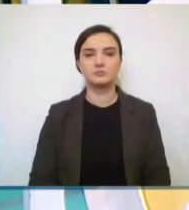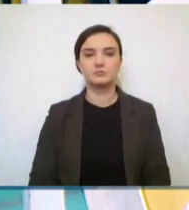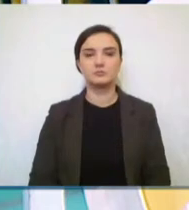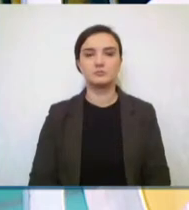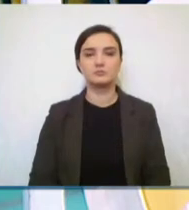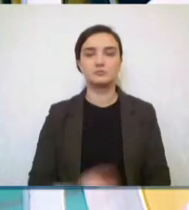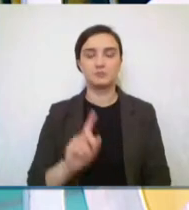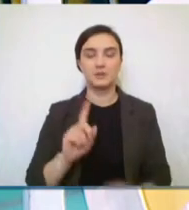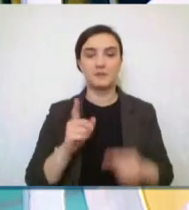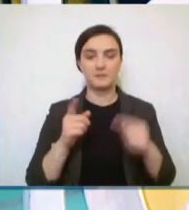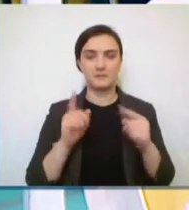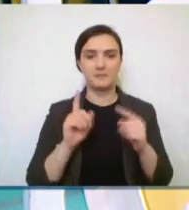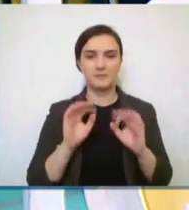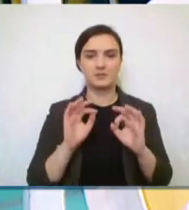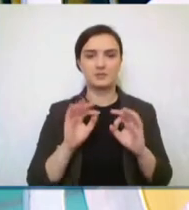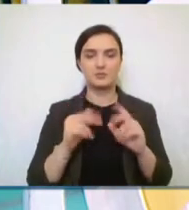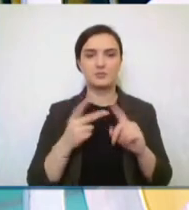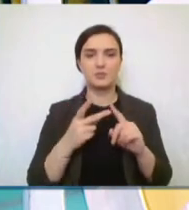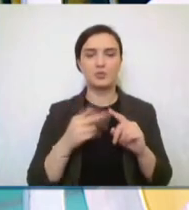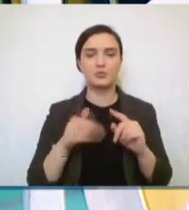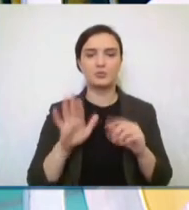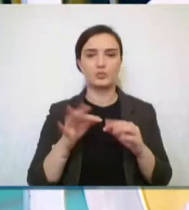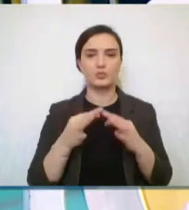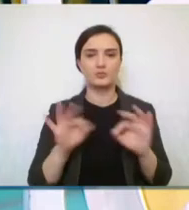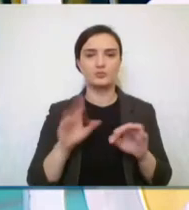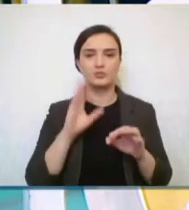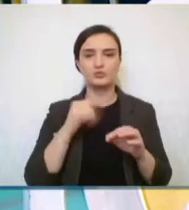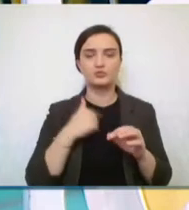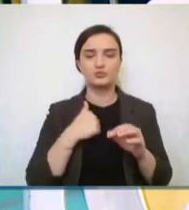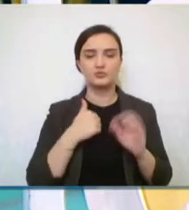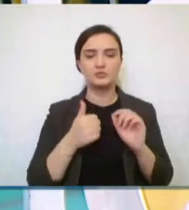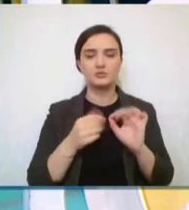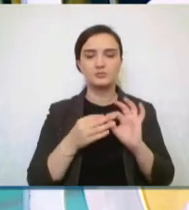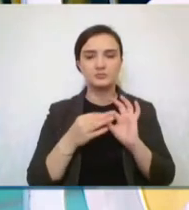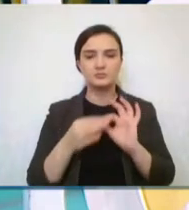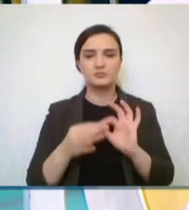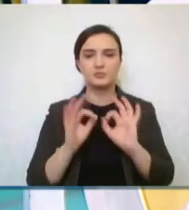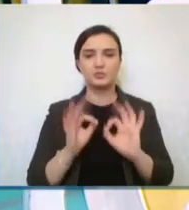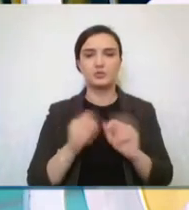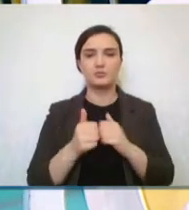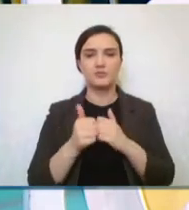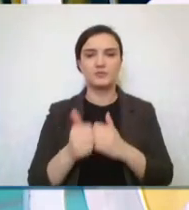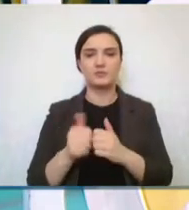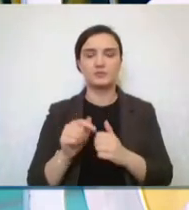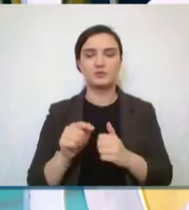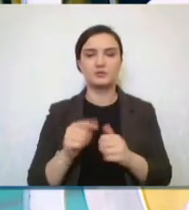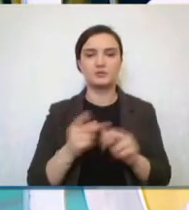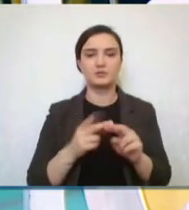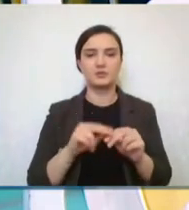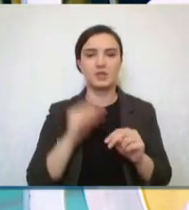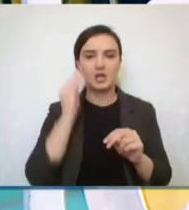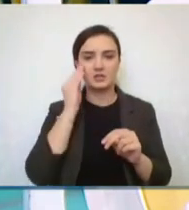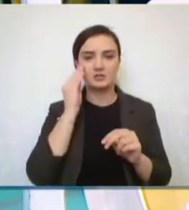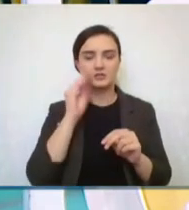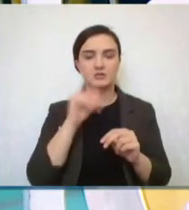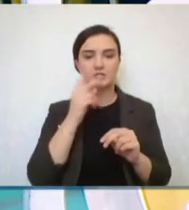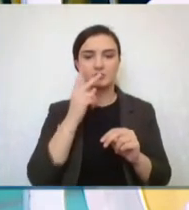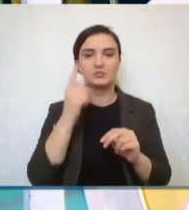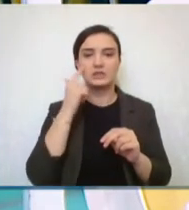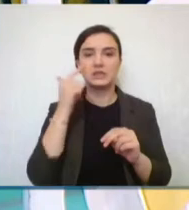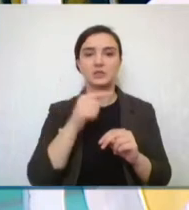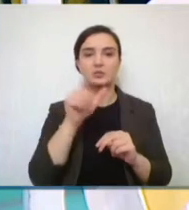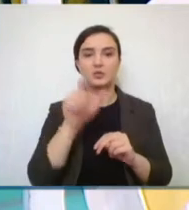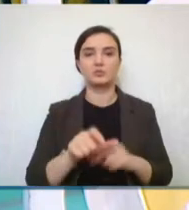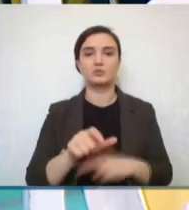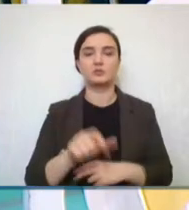უფრო მომხიბლულად ჩანს, როცა ჩვენ მივყვებით, ასე ვთქვათ, აზ და ვაფასებთ ინტელექტუალურად.